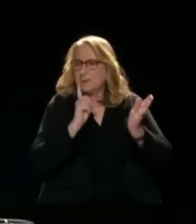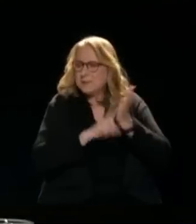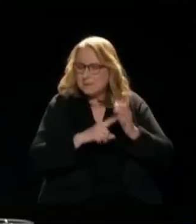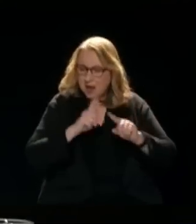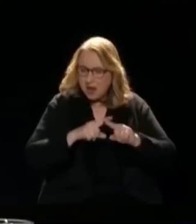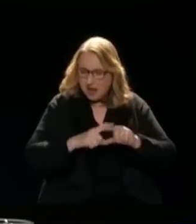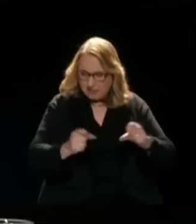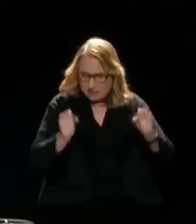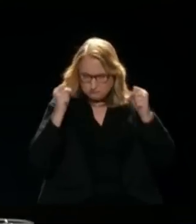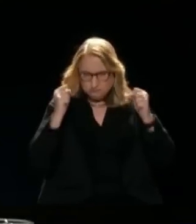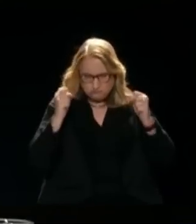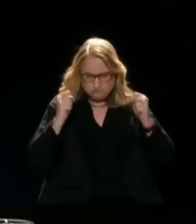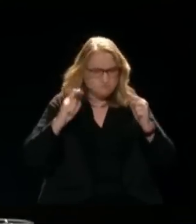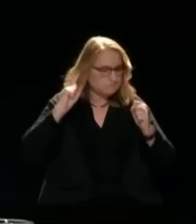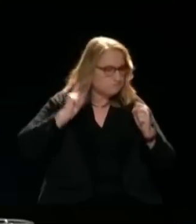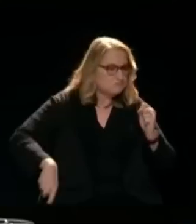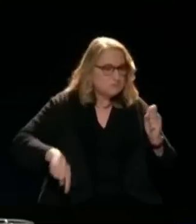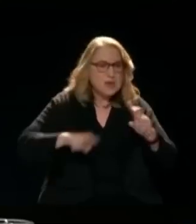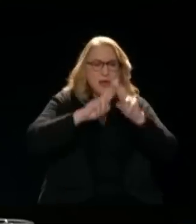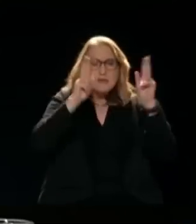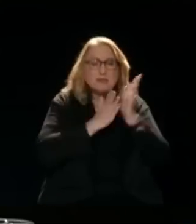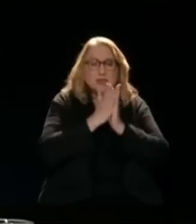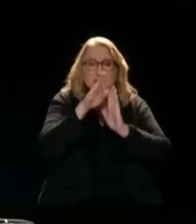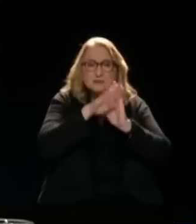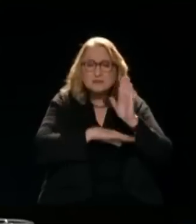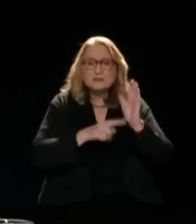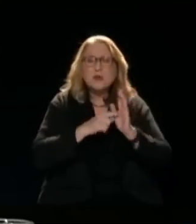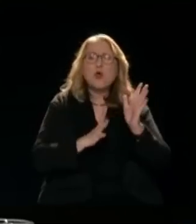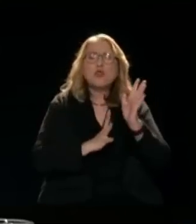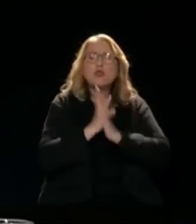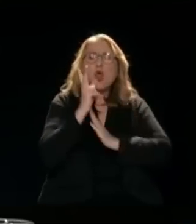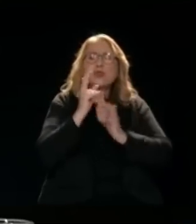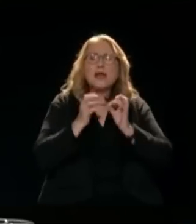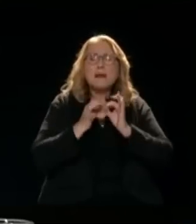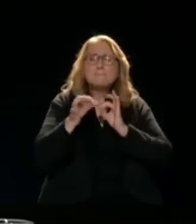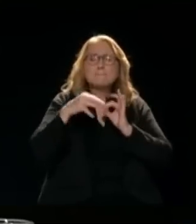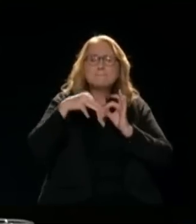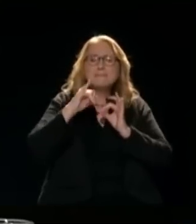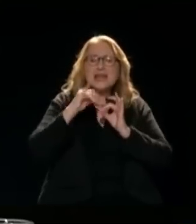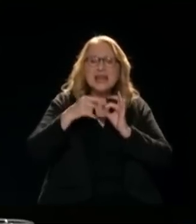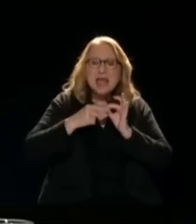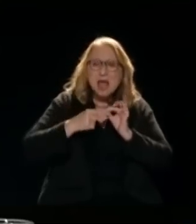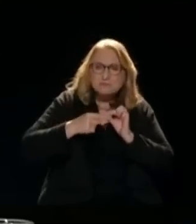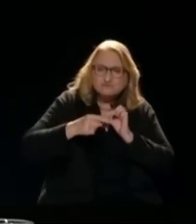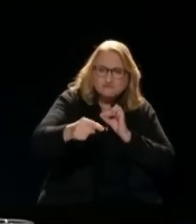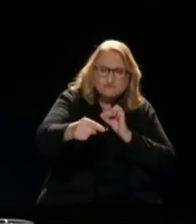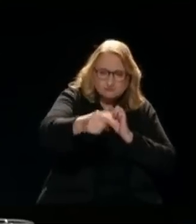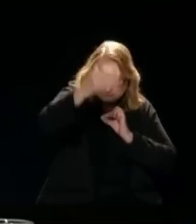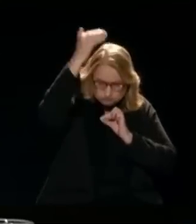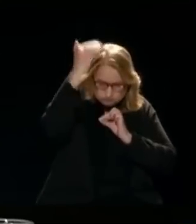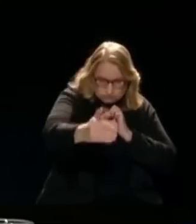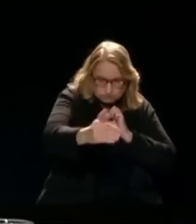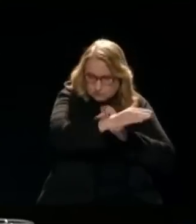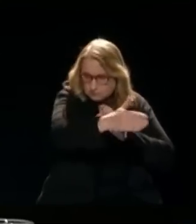Δηλαδή θα έπρεπε να είχαμε ήδη κηρύξει τα 12 μίλια χωρική θάλασσα, τα 12 μίλια συνορεύουσα ζώνη και τα 200 μίλια υφαλοκρηπίδα